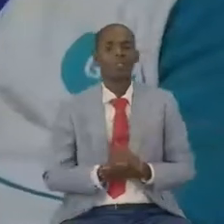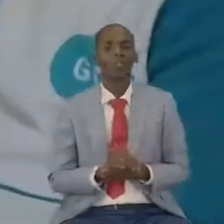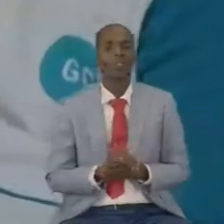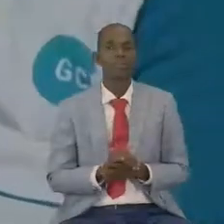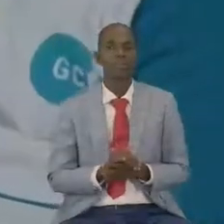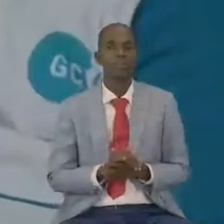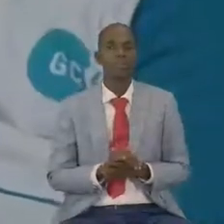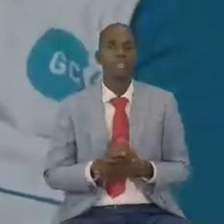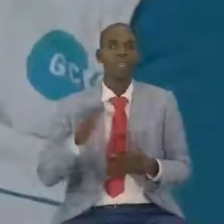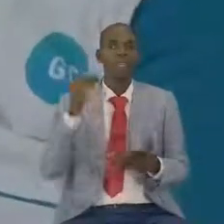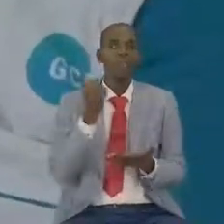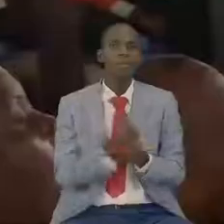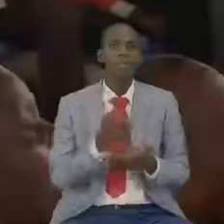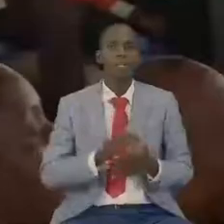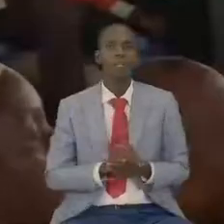Amen.